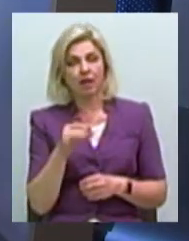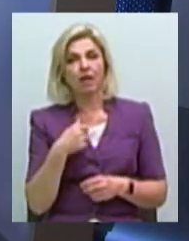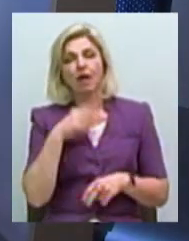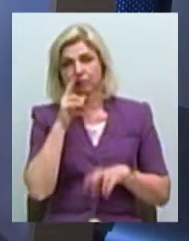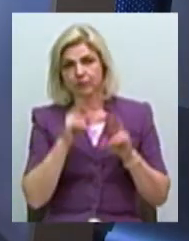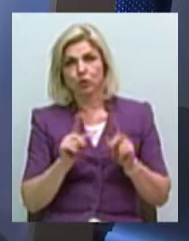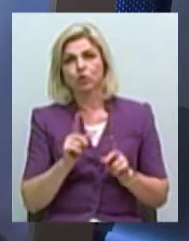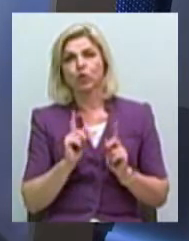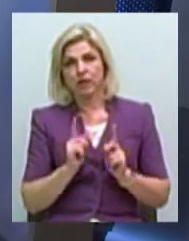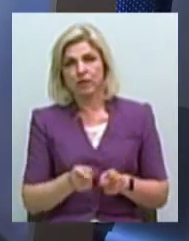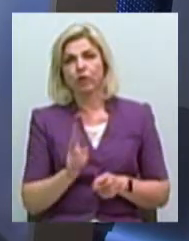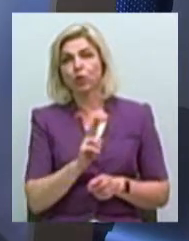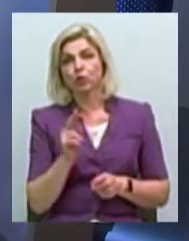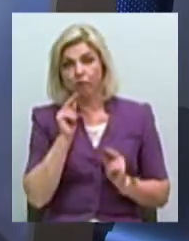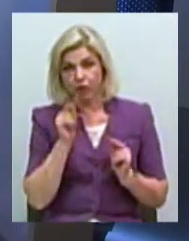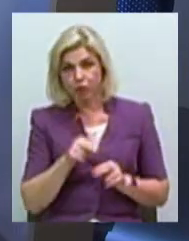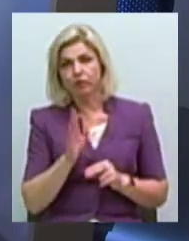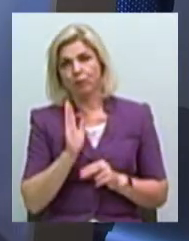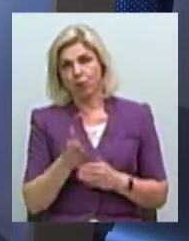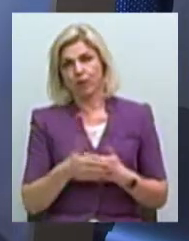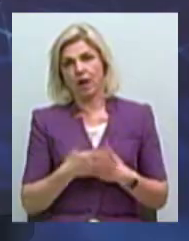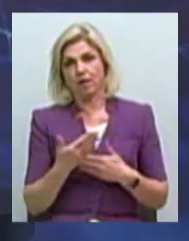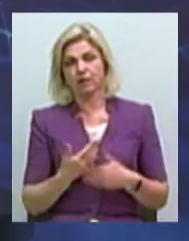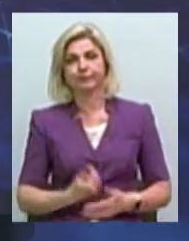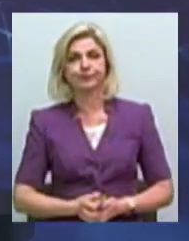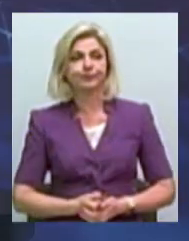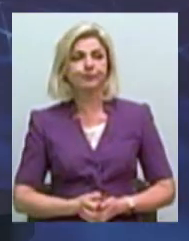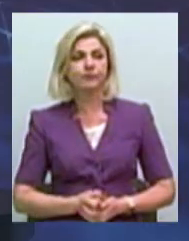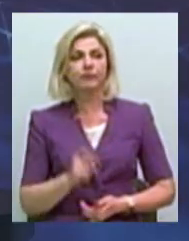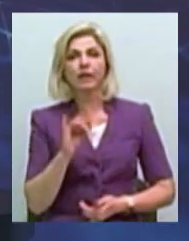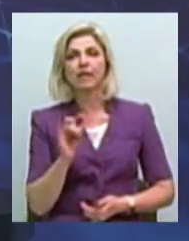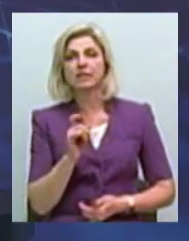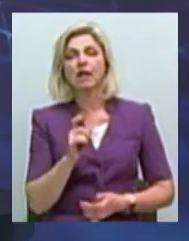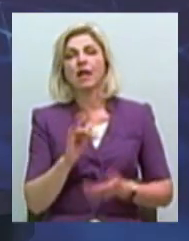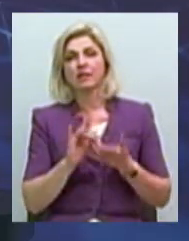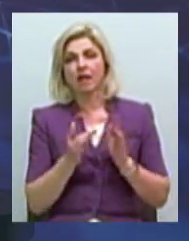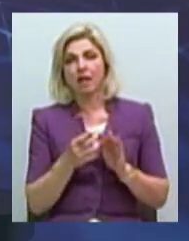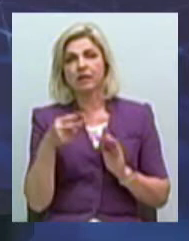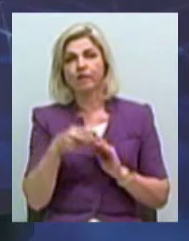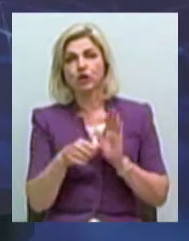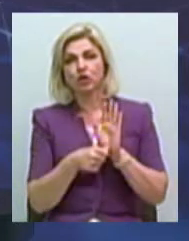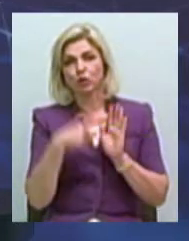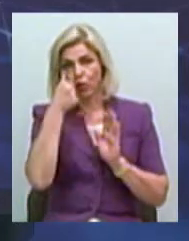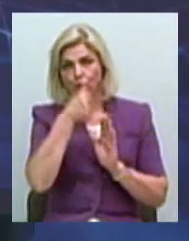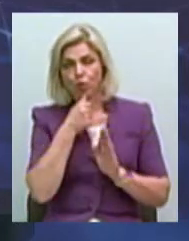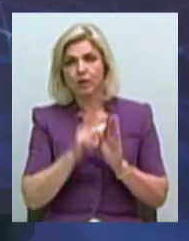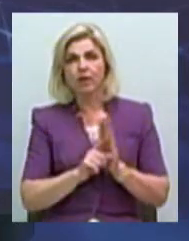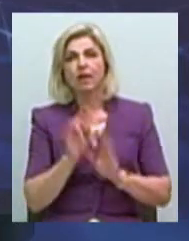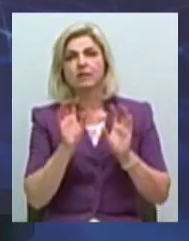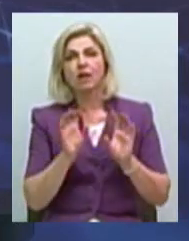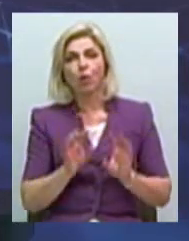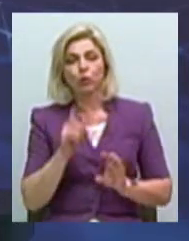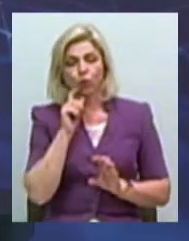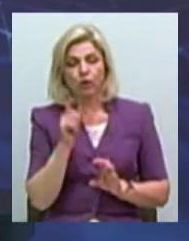действительно, все, кто виновны, будут наказаны. За даними з Вікіпедії, у 2006 році вступив у дію закон